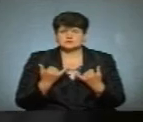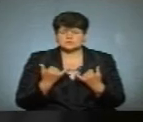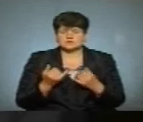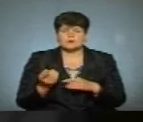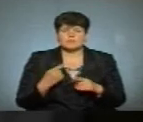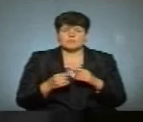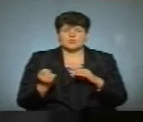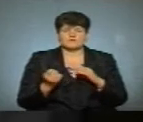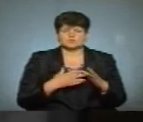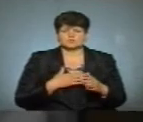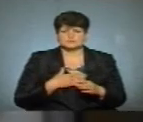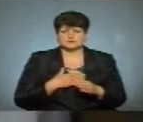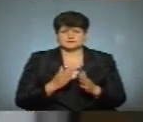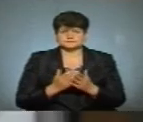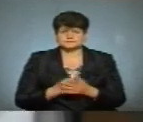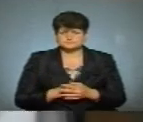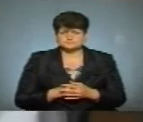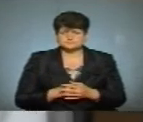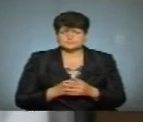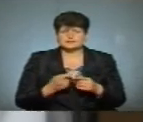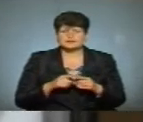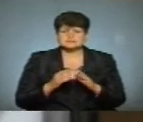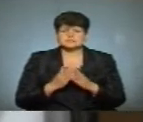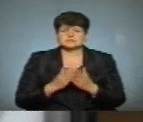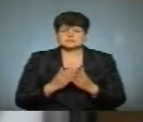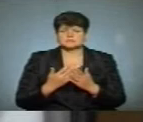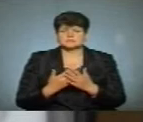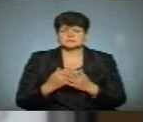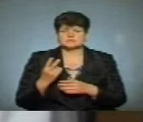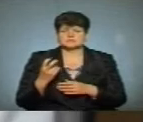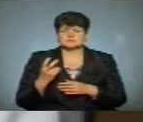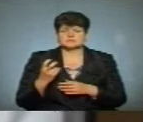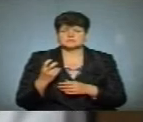повернули нашу книгозбірник. Цих книг близько 200